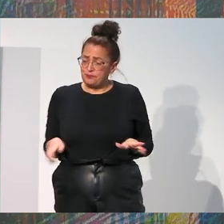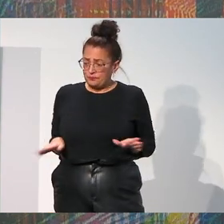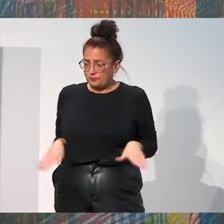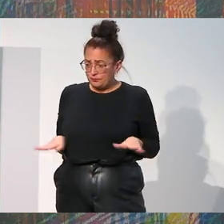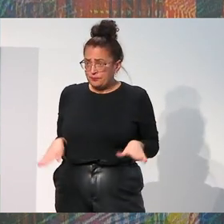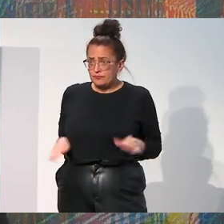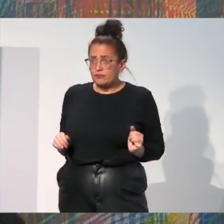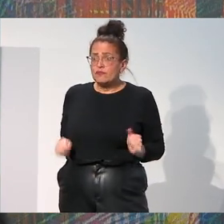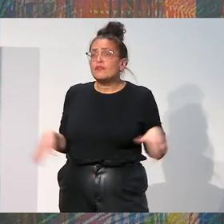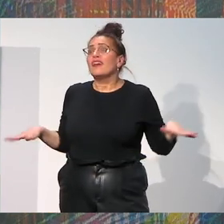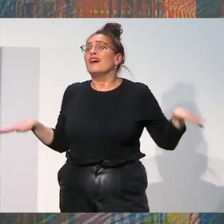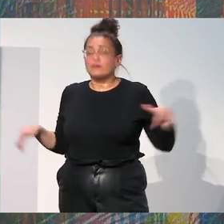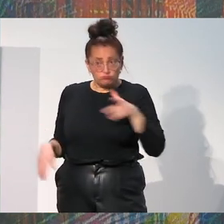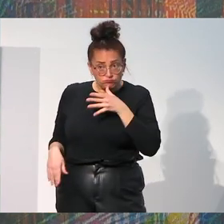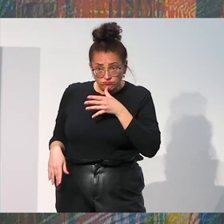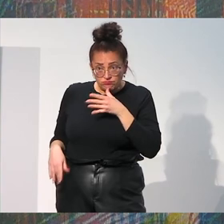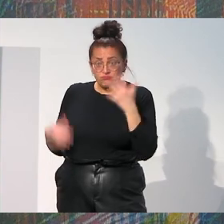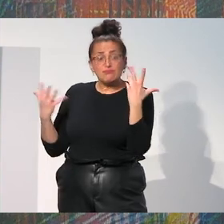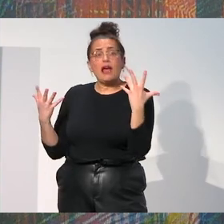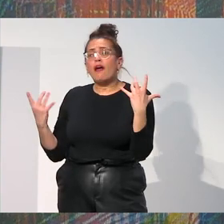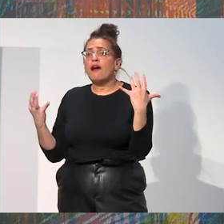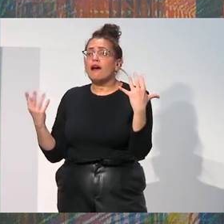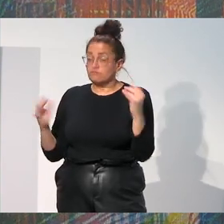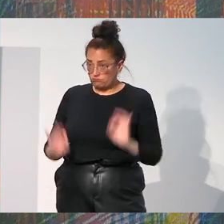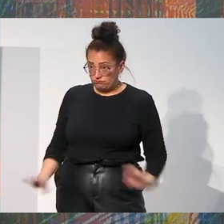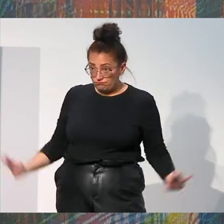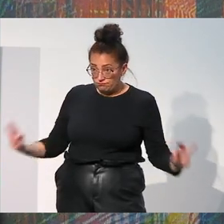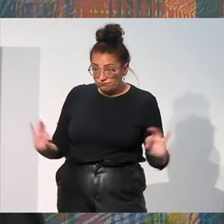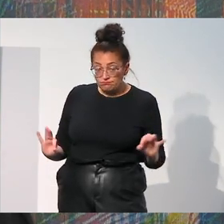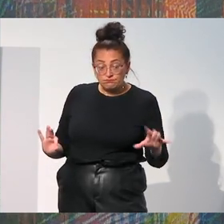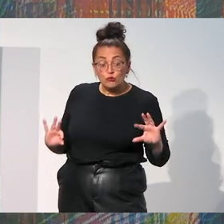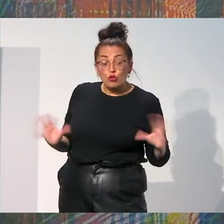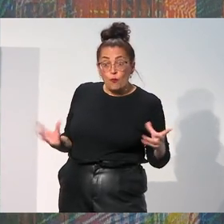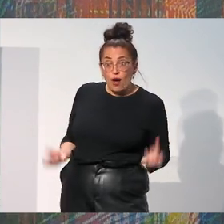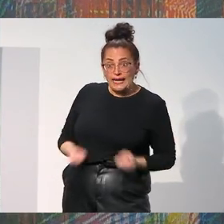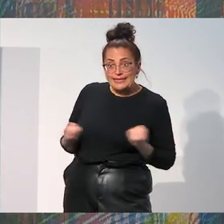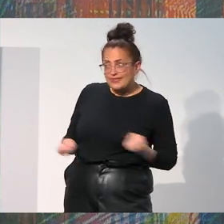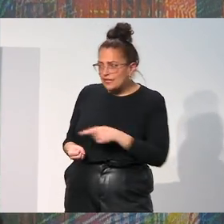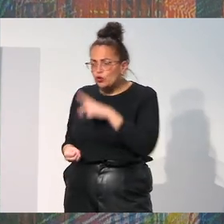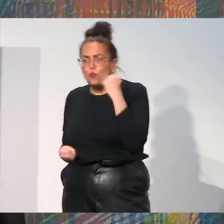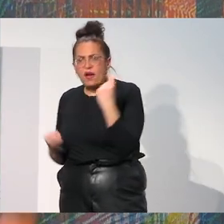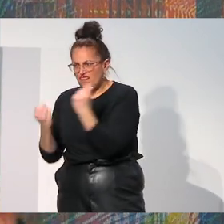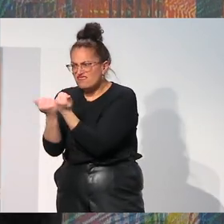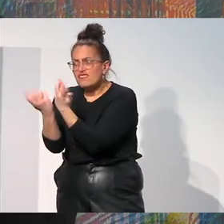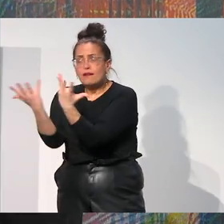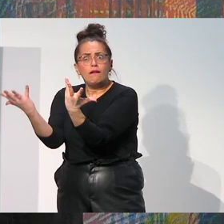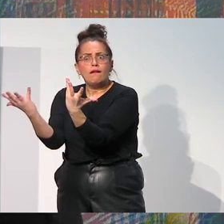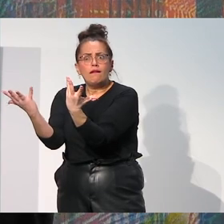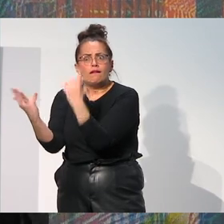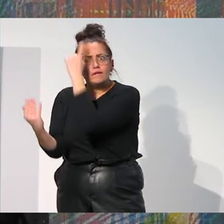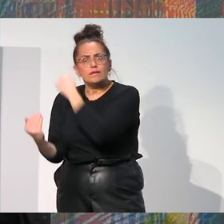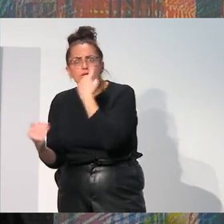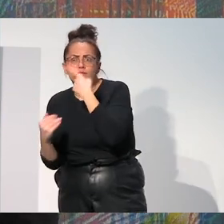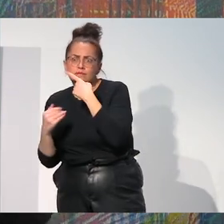pas d'aile, va pouvoir s'ajuster dans certaines activités avec un humain qui, lui, a des mains, a une tête,